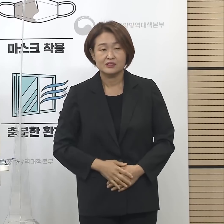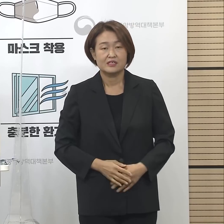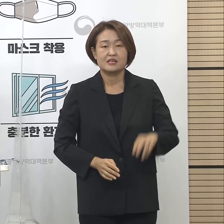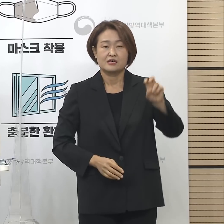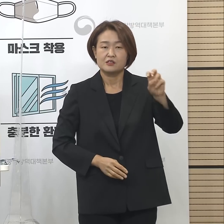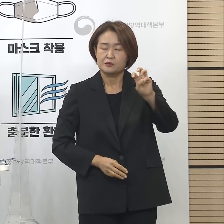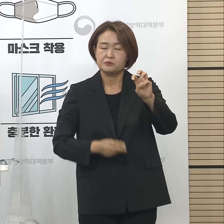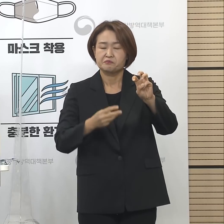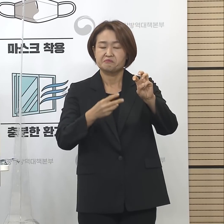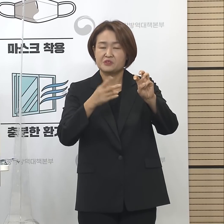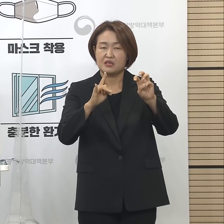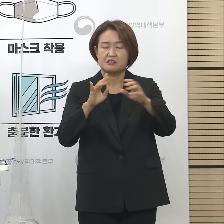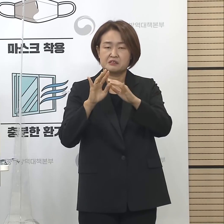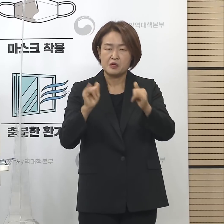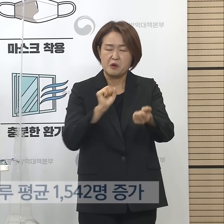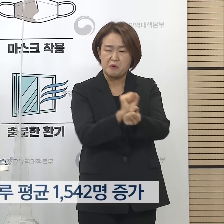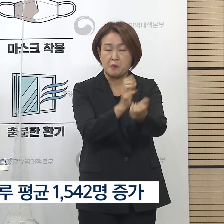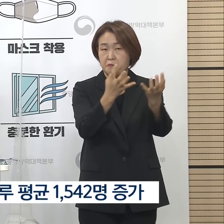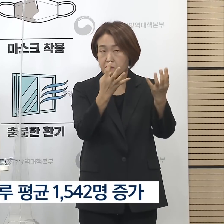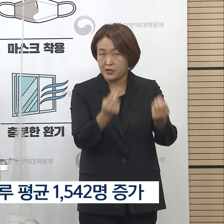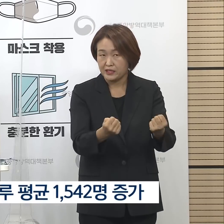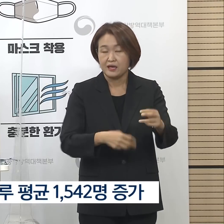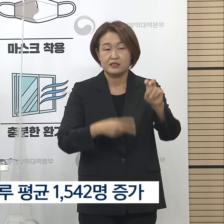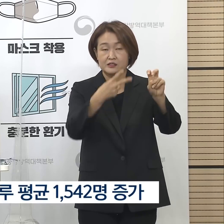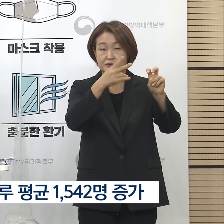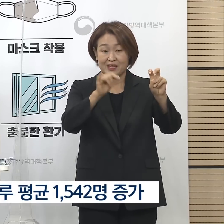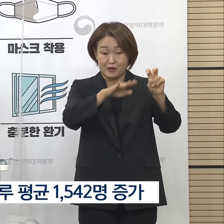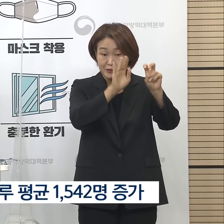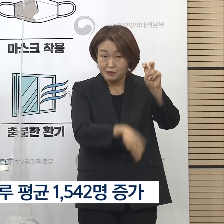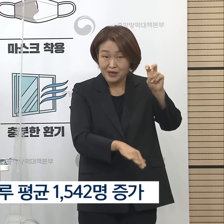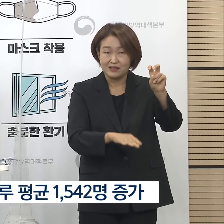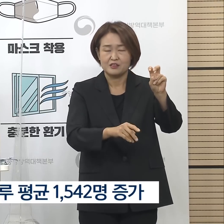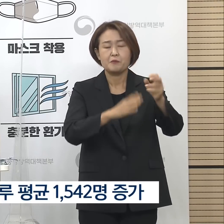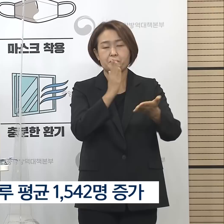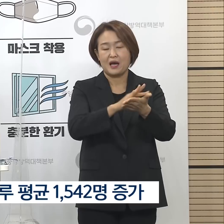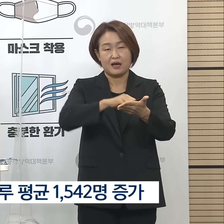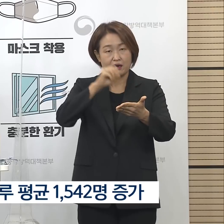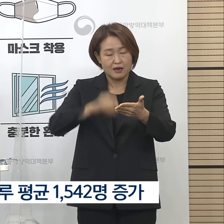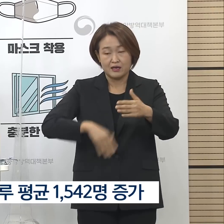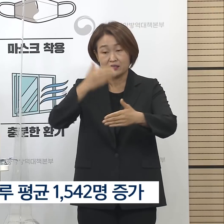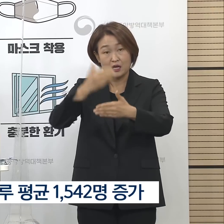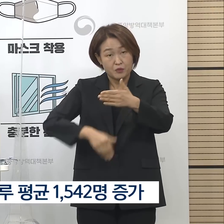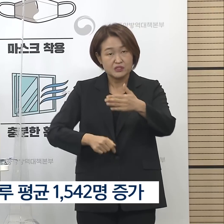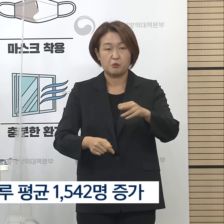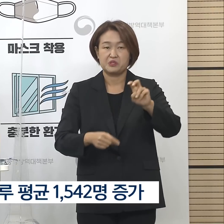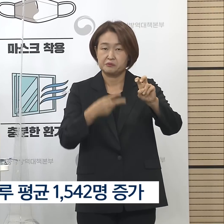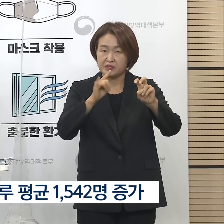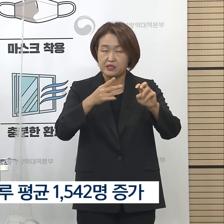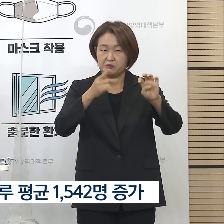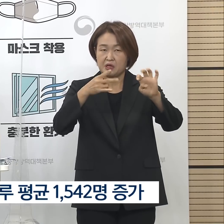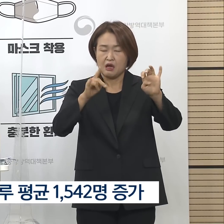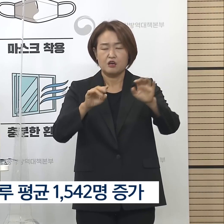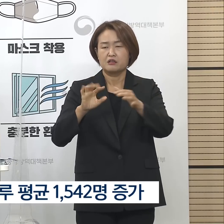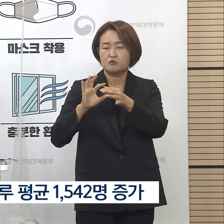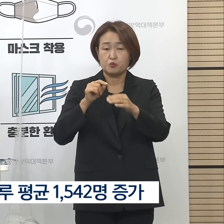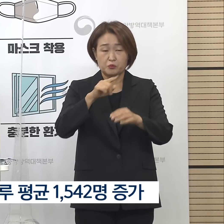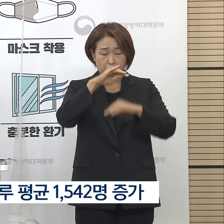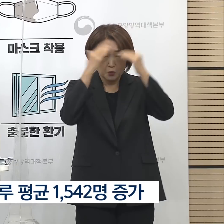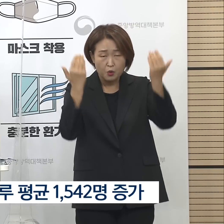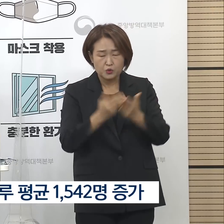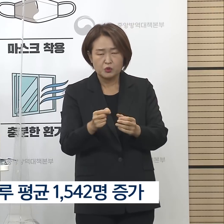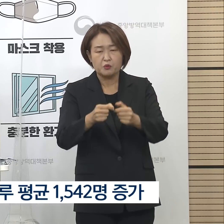20, 30대의 발생률이 가장 높고 20대 미만을 제외한 나머지 연령층에서도 소폭